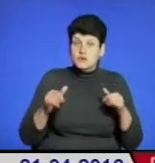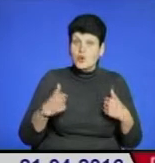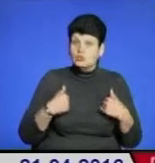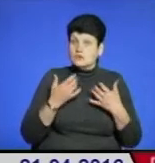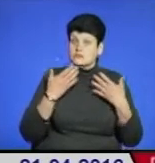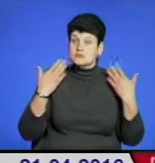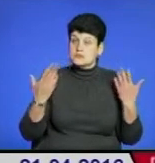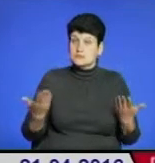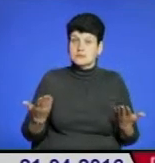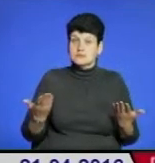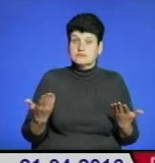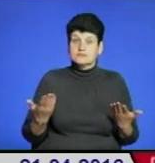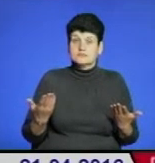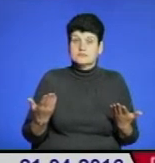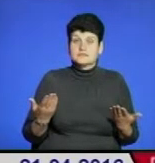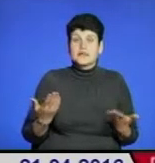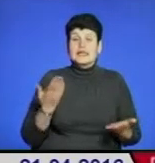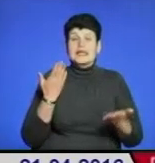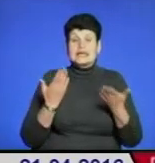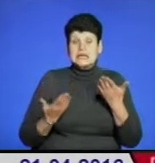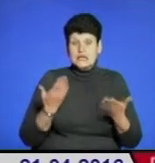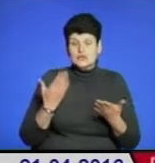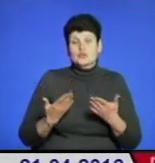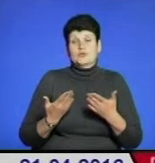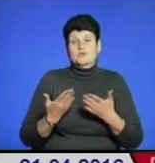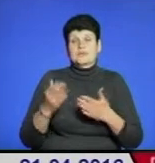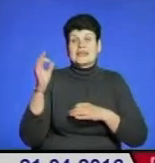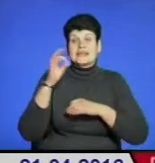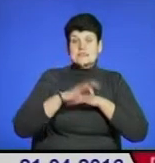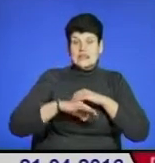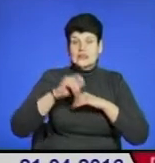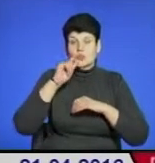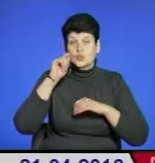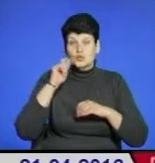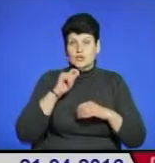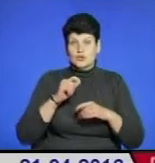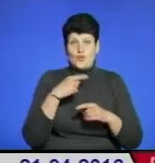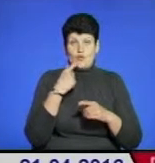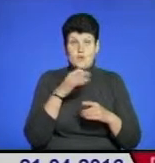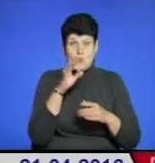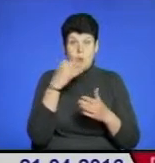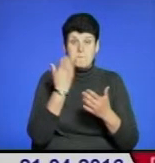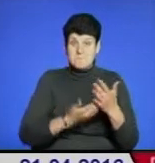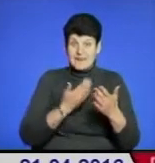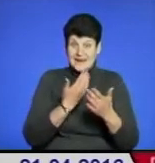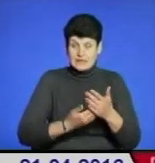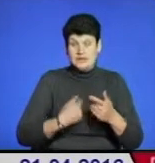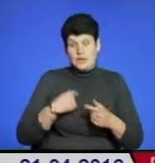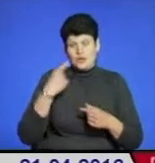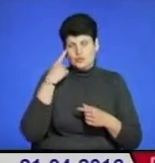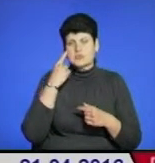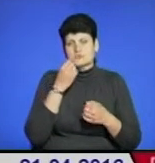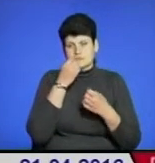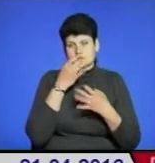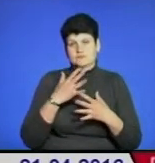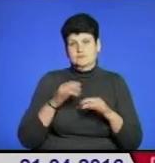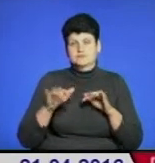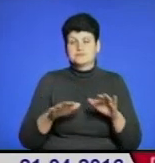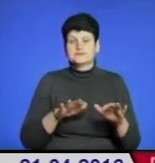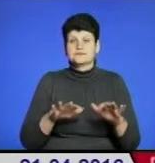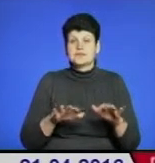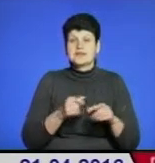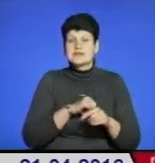немає. Тобто, якщо вже Західну Україну ставлять в чомусь приклад, я думаю, що це позитивна тенденція. Саме краще